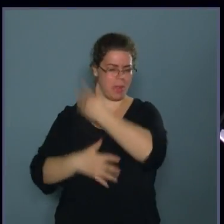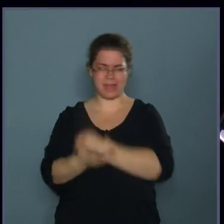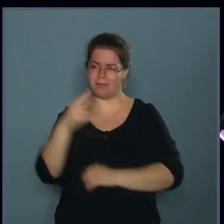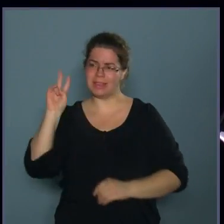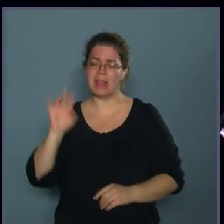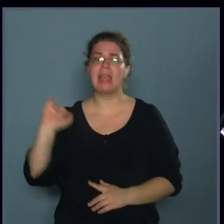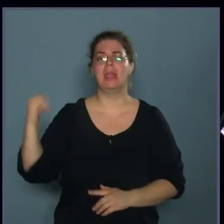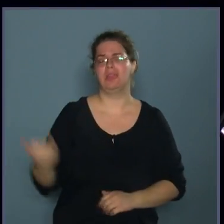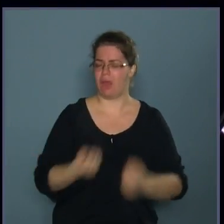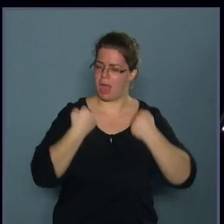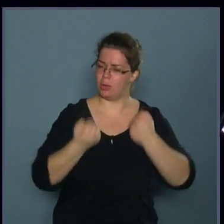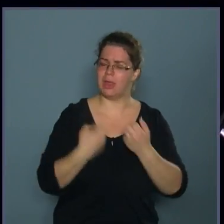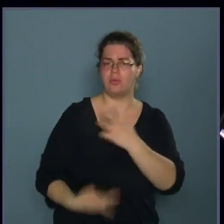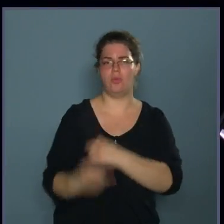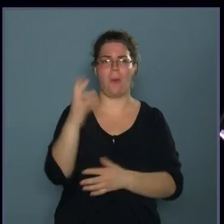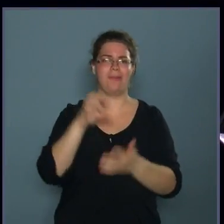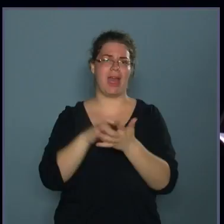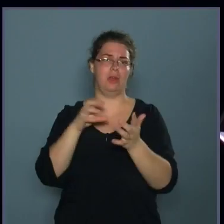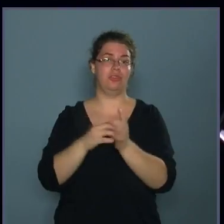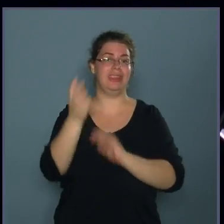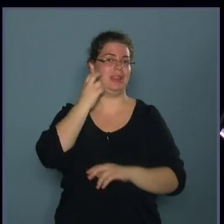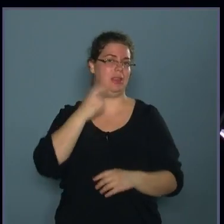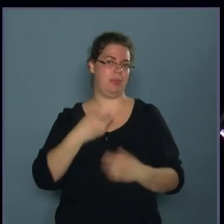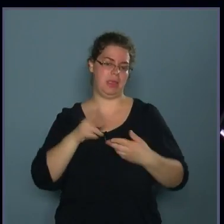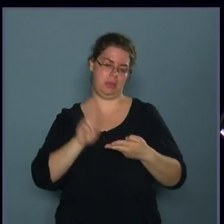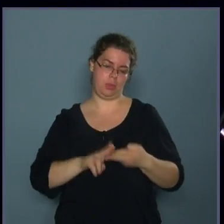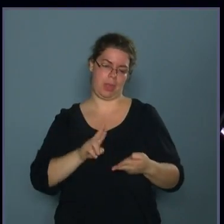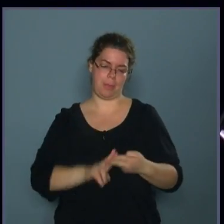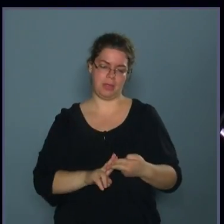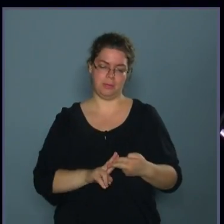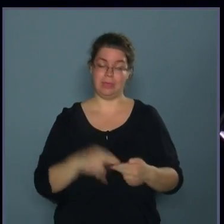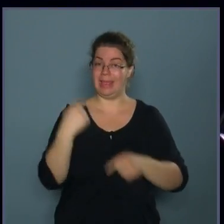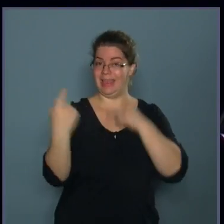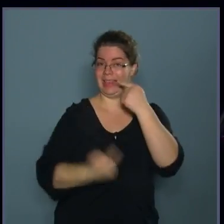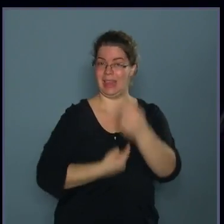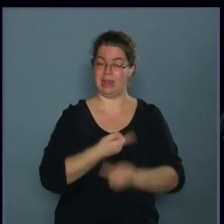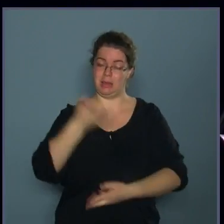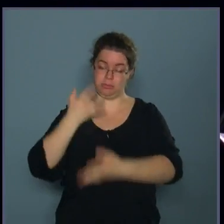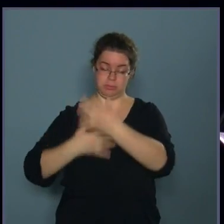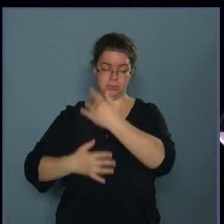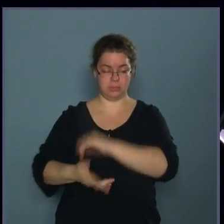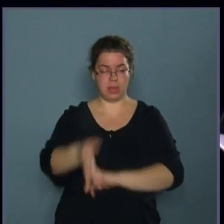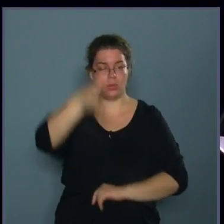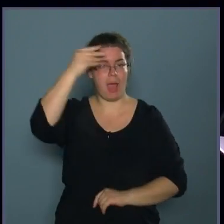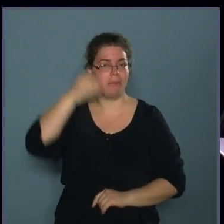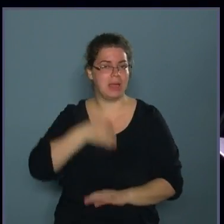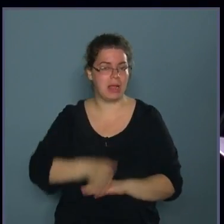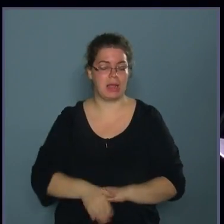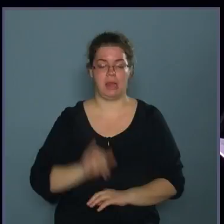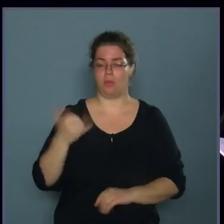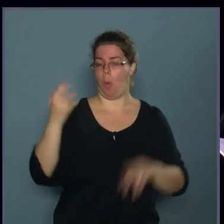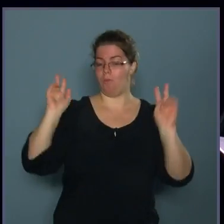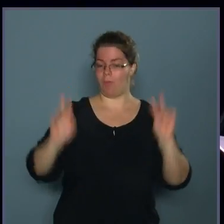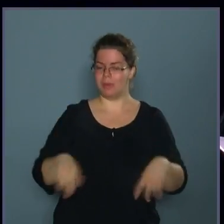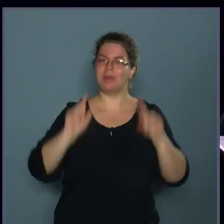és legerőteljesebb fővárosi intézményét ünnepeljük. A generációkra visszanyúló emlékeken,